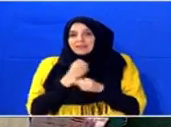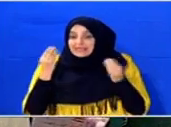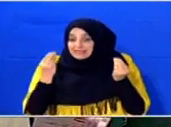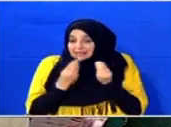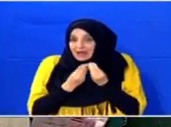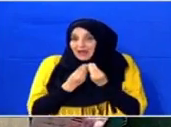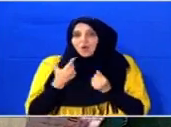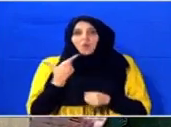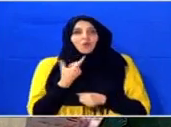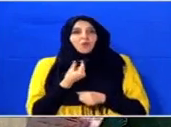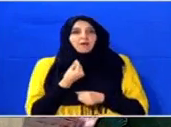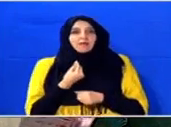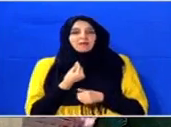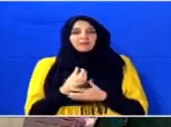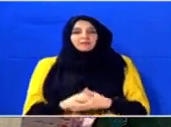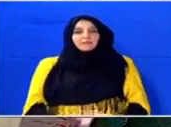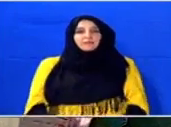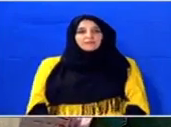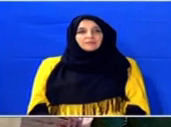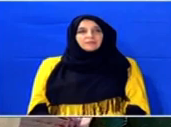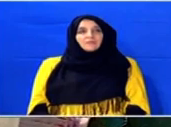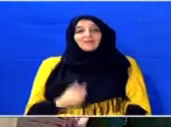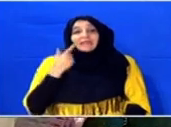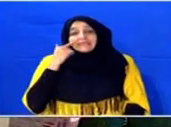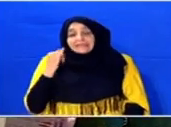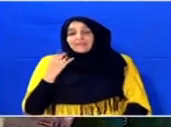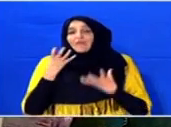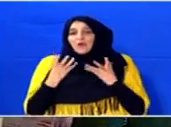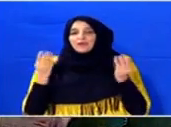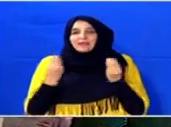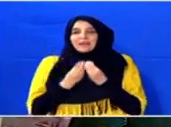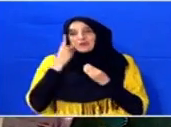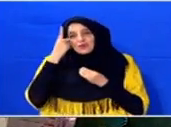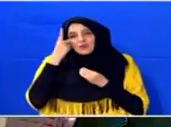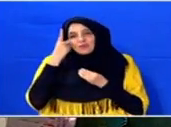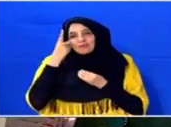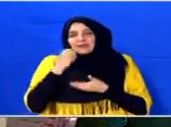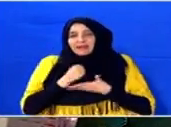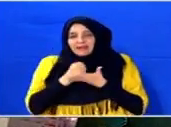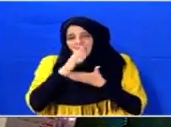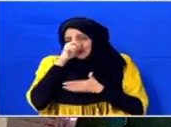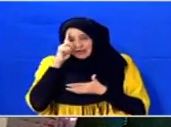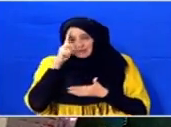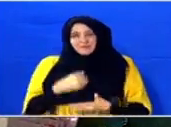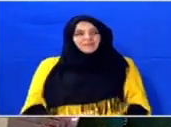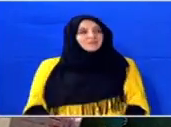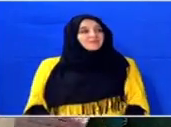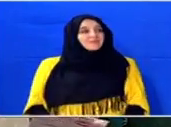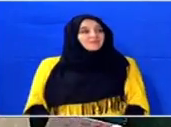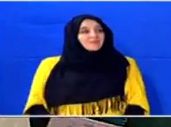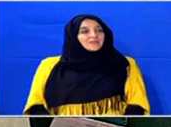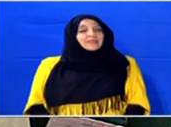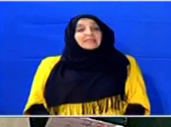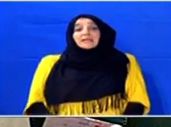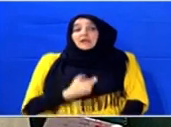بين بين الزوجين ان يريد اصلاحا يوفق الله بينهما التحكيم